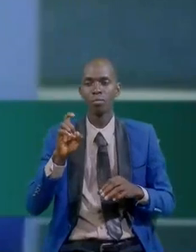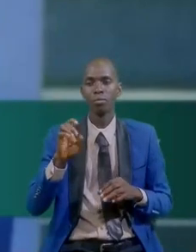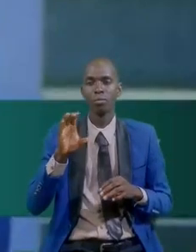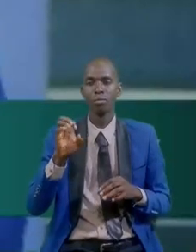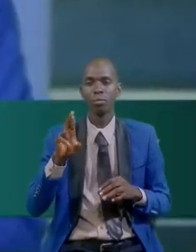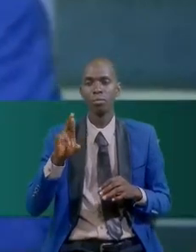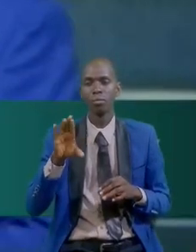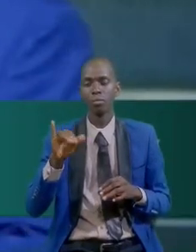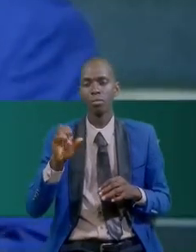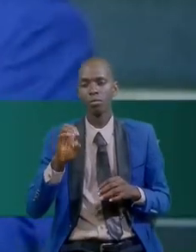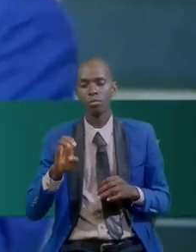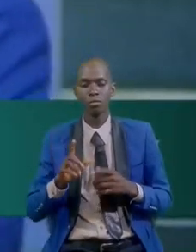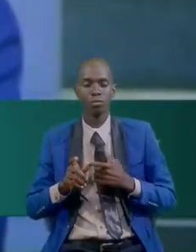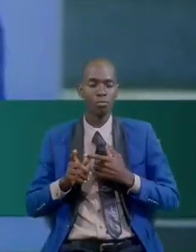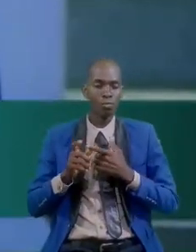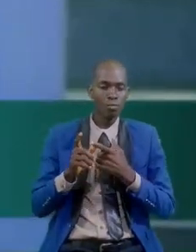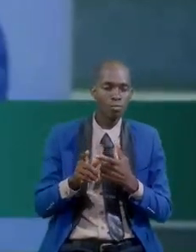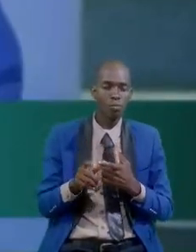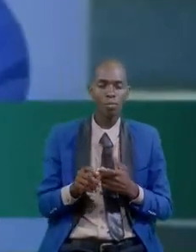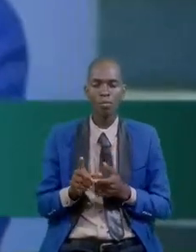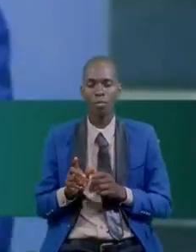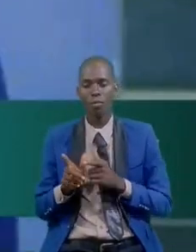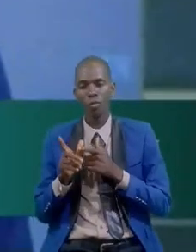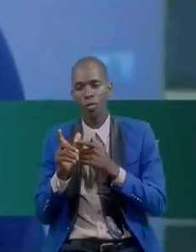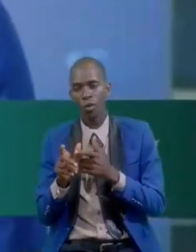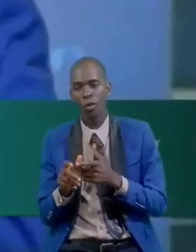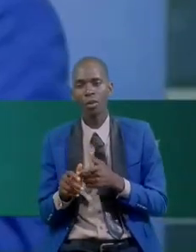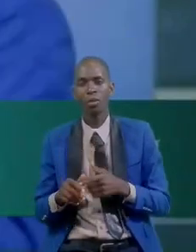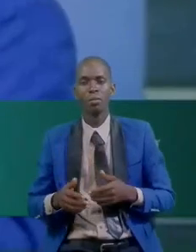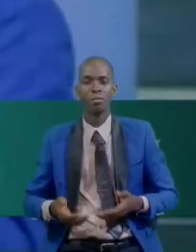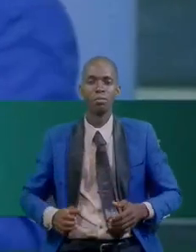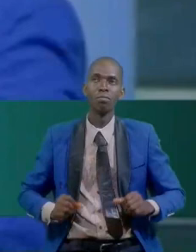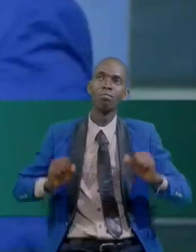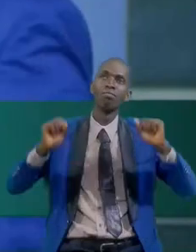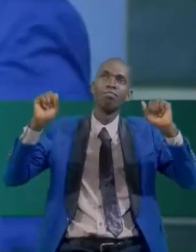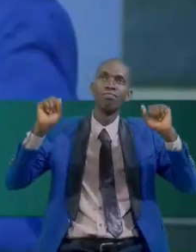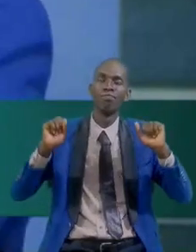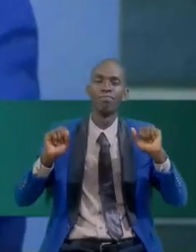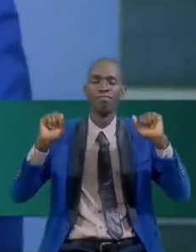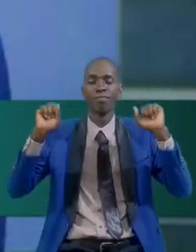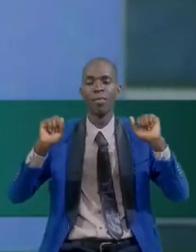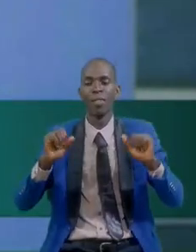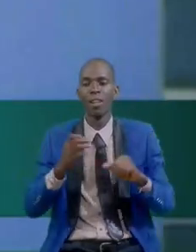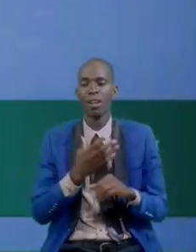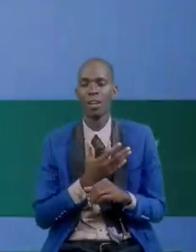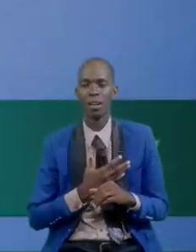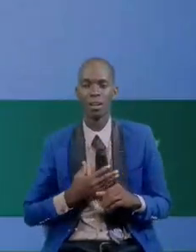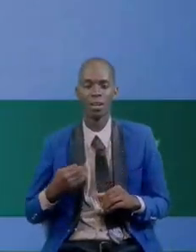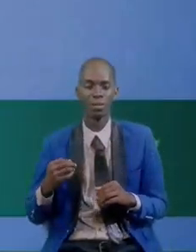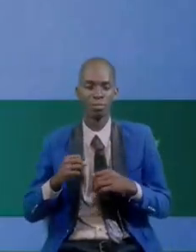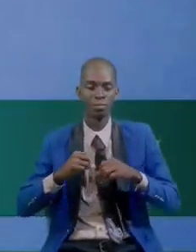avant, en marchant, en courant, en lançant du poids, en soulevant du poids,